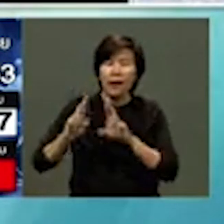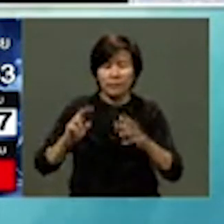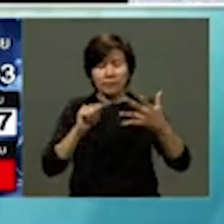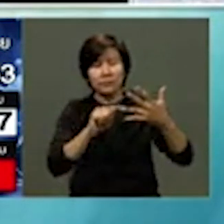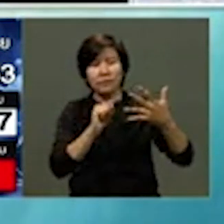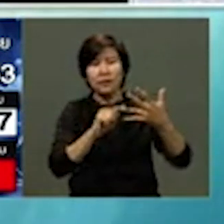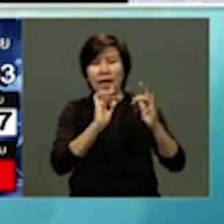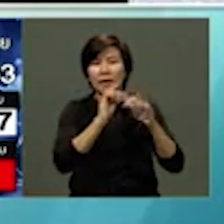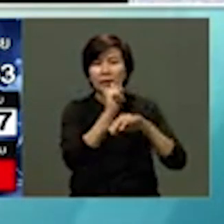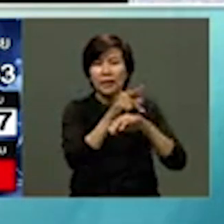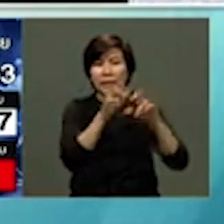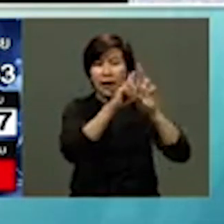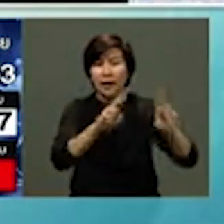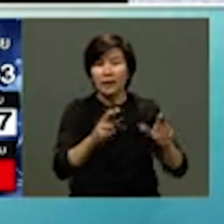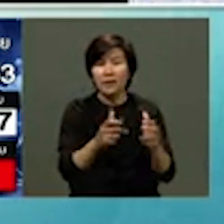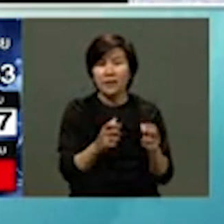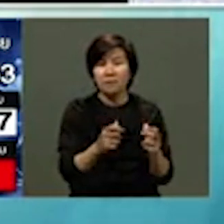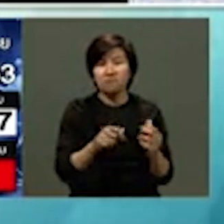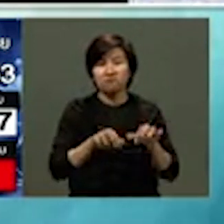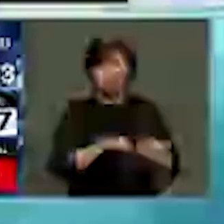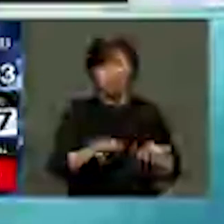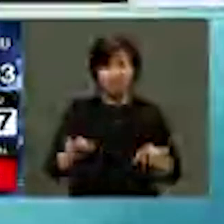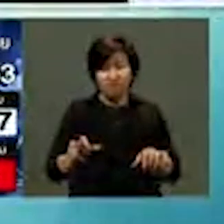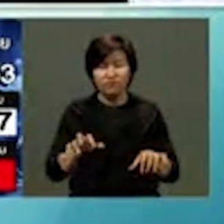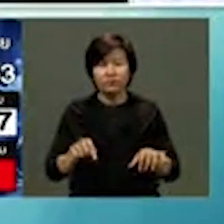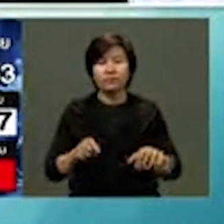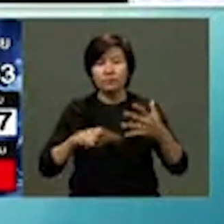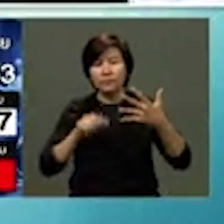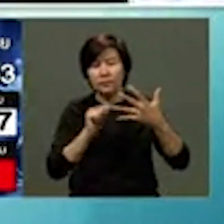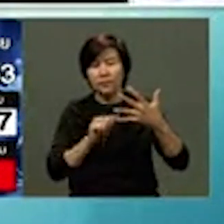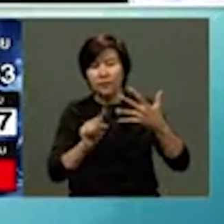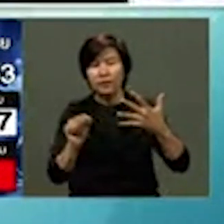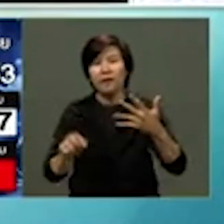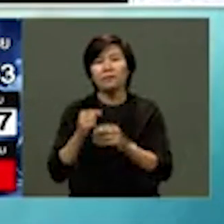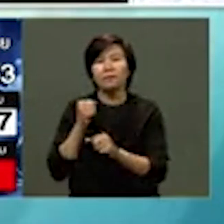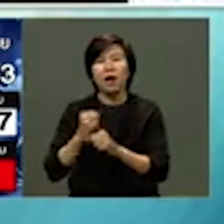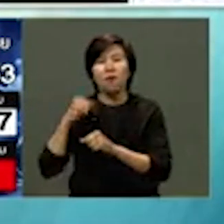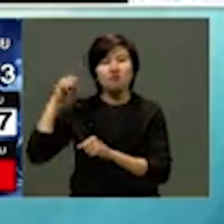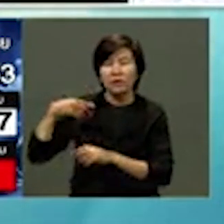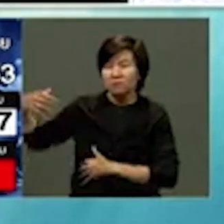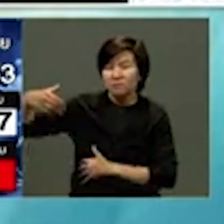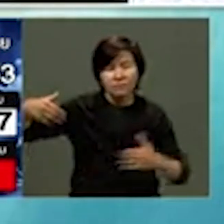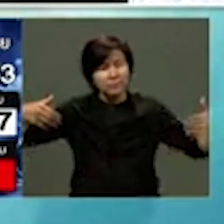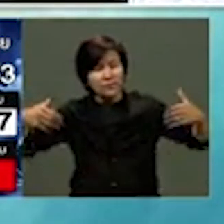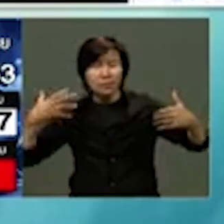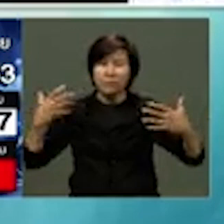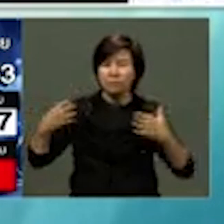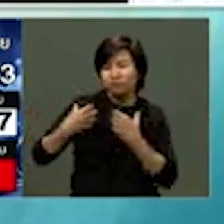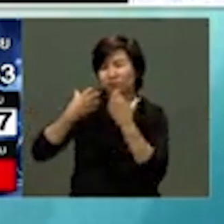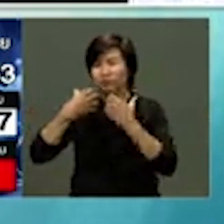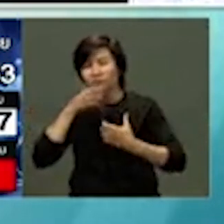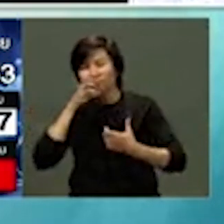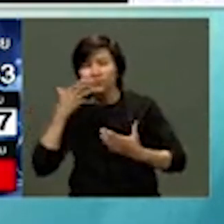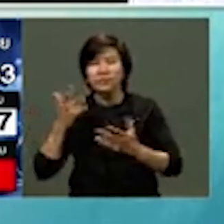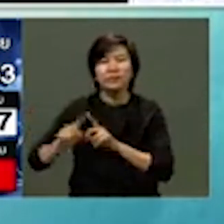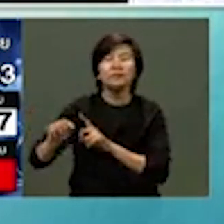บาดของไวรัสโควิด-19 อย่างเข้มงวดนะครับโดยเฉพาะนะครับในส่วนของกิจการอาบอบนวดและโรงน้ำชาครับต้องมีมาตรการ